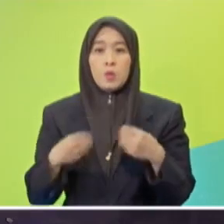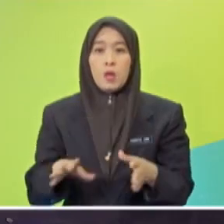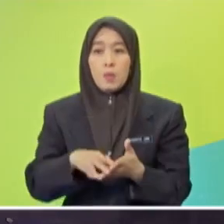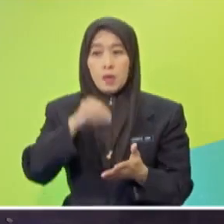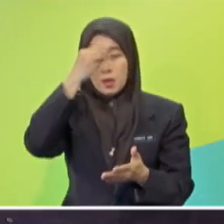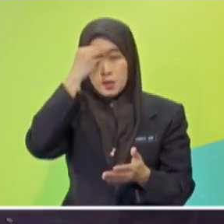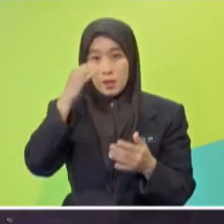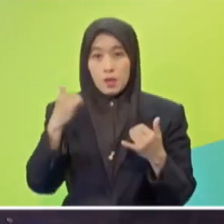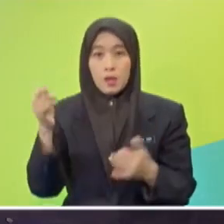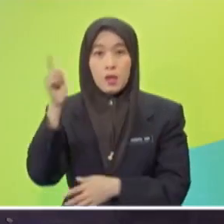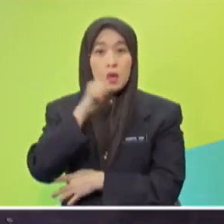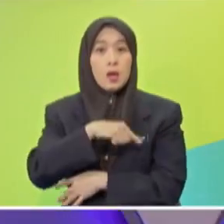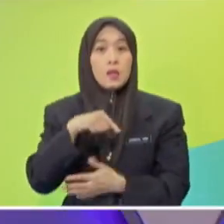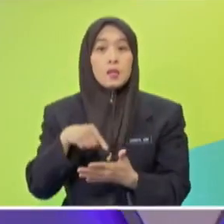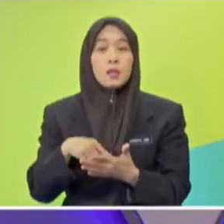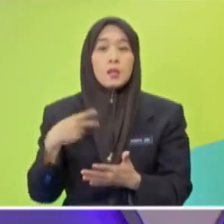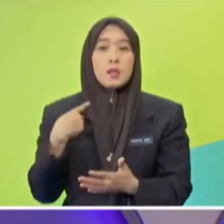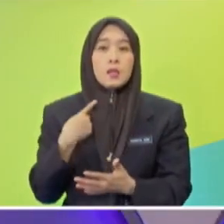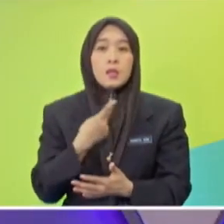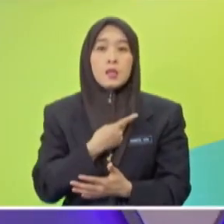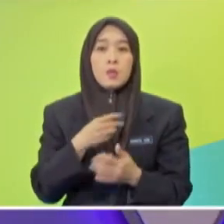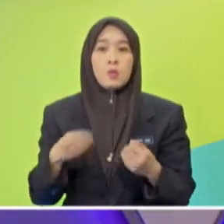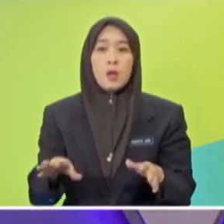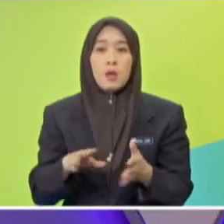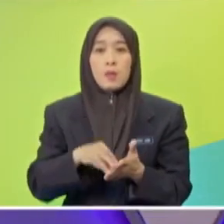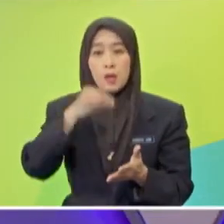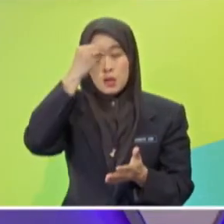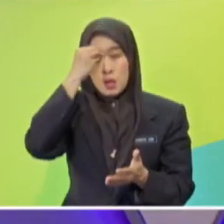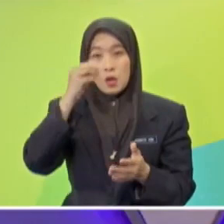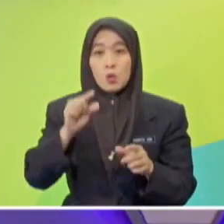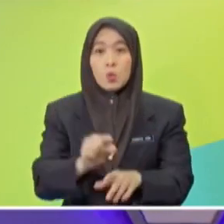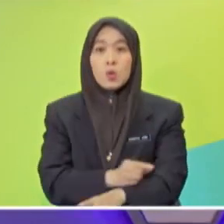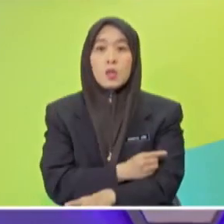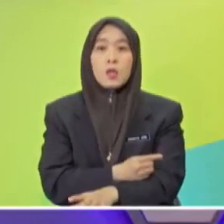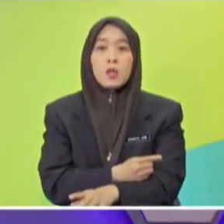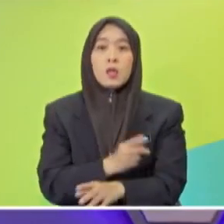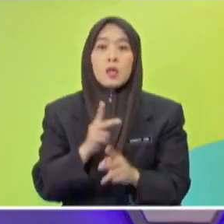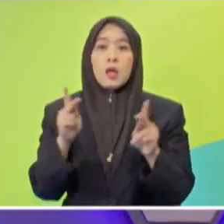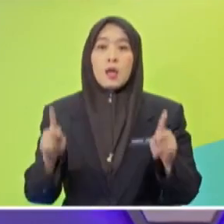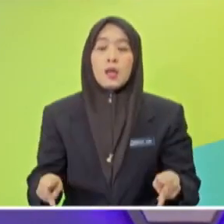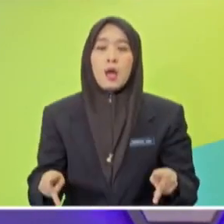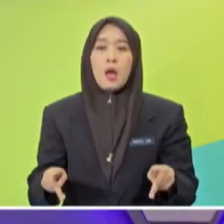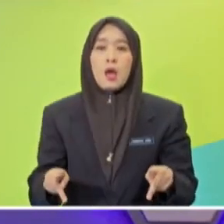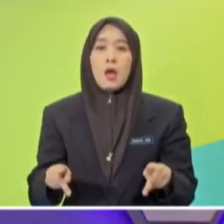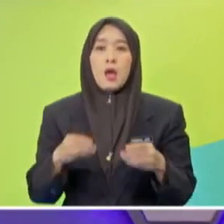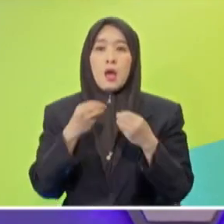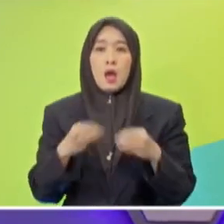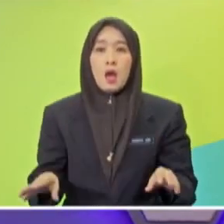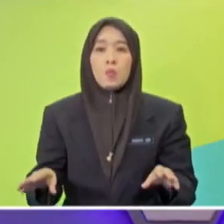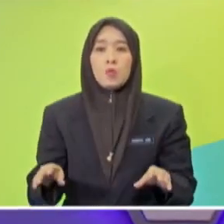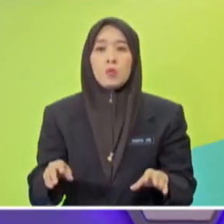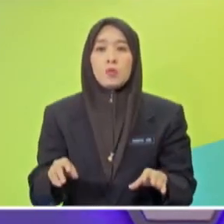ya jadi hari ini Ustazah ini kita sudah belajar macam mana nak gunakan kaidah hapus kira Syifa dan juga gerak titik menyiku